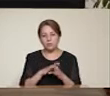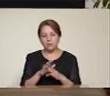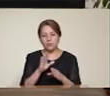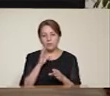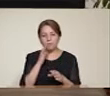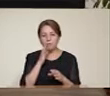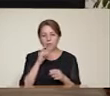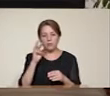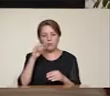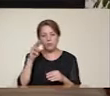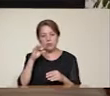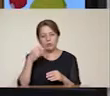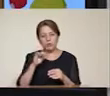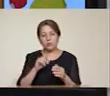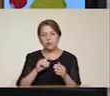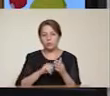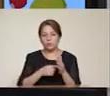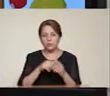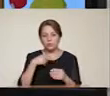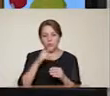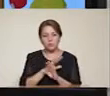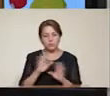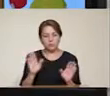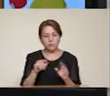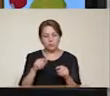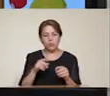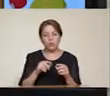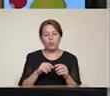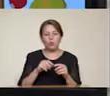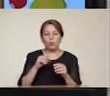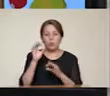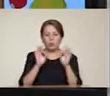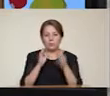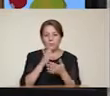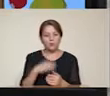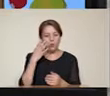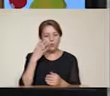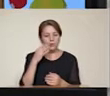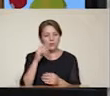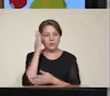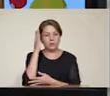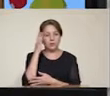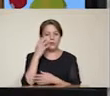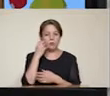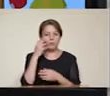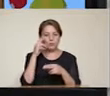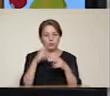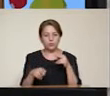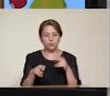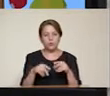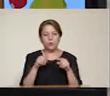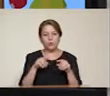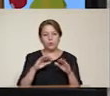moddiy nuqta deb aytib bo'lmaydi, chunki uning o'lchami va uzunligi bor. Daraxtdan olmaning uzilib tushishi. Bu